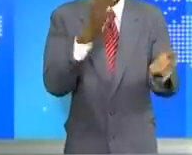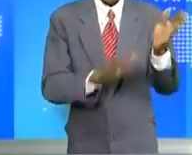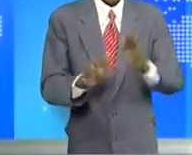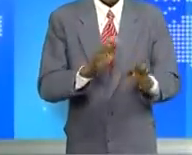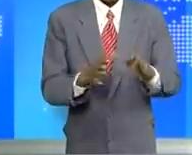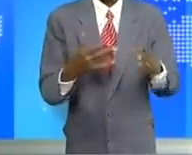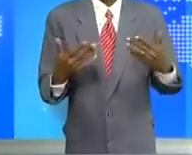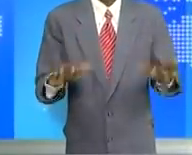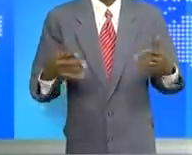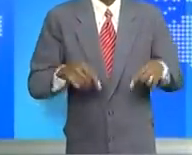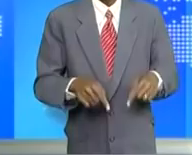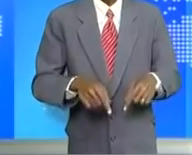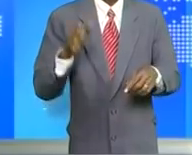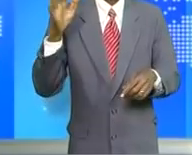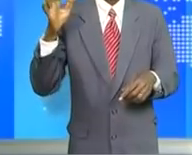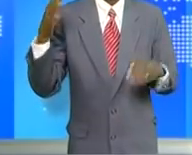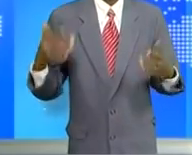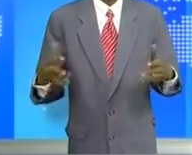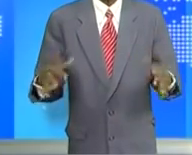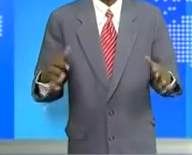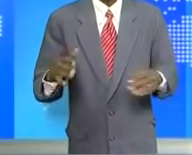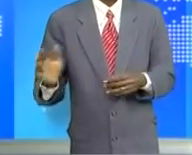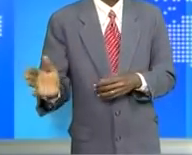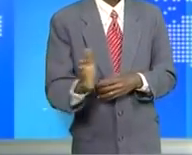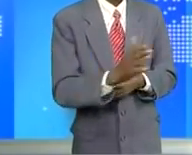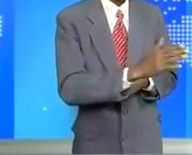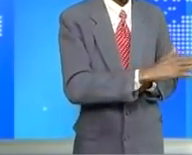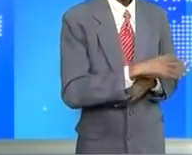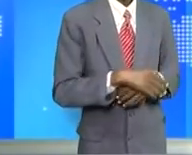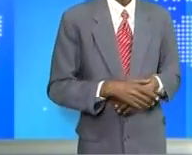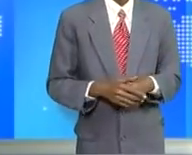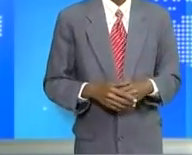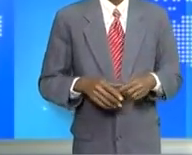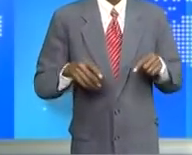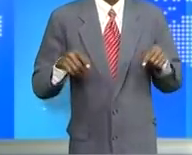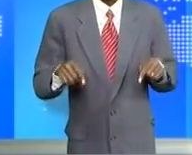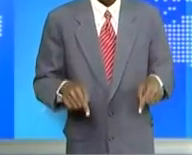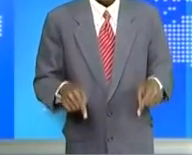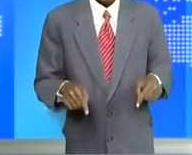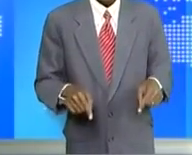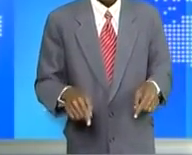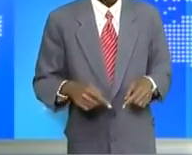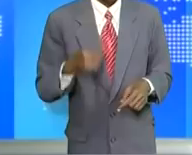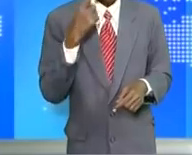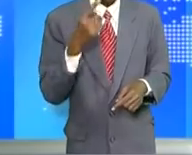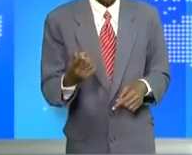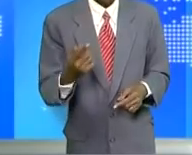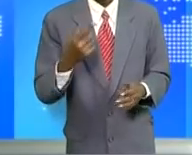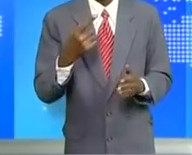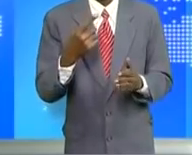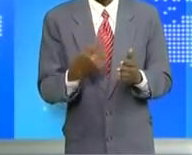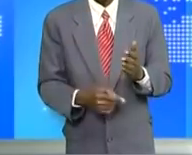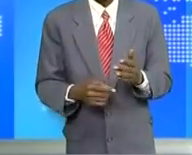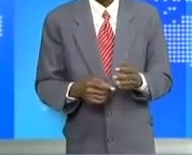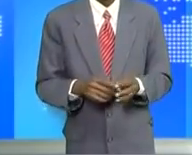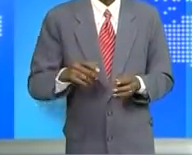Processus électoral en République démocratique du Congo. Le Premier ministre Jean-Michel Samalou Kondé a échangé avec le directeur général de l'Office